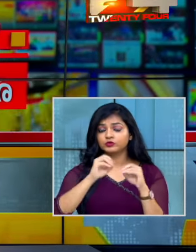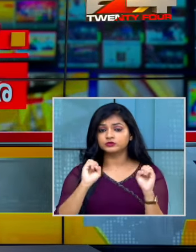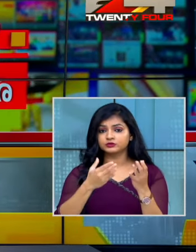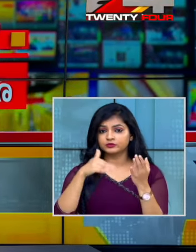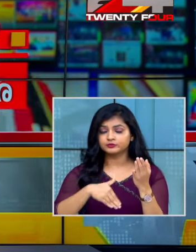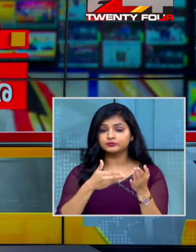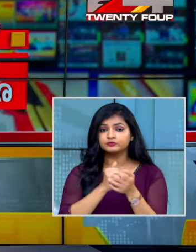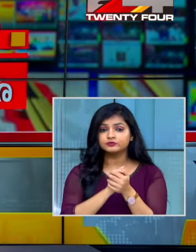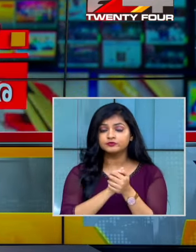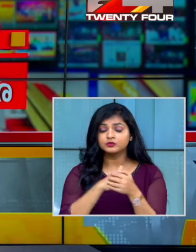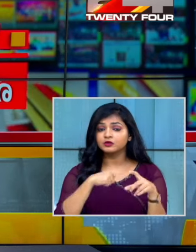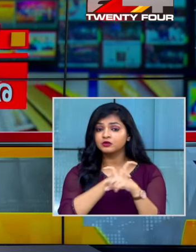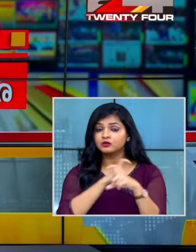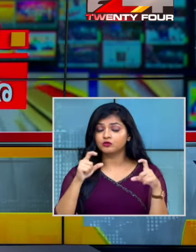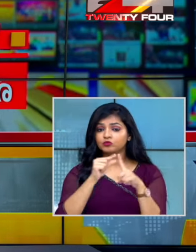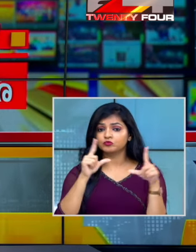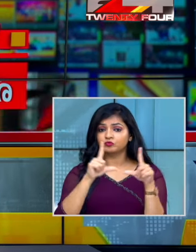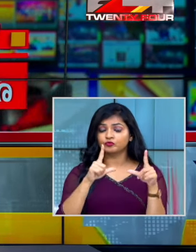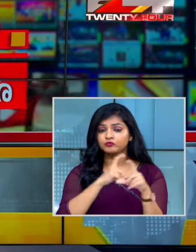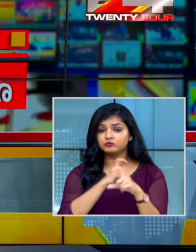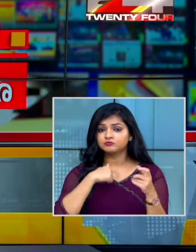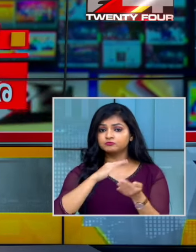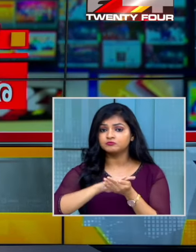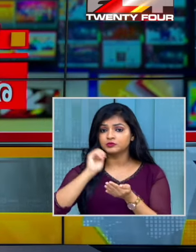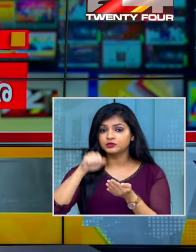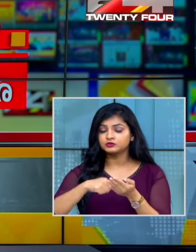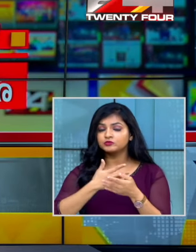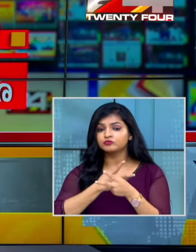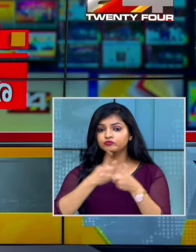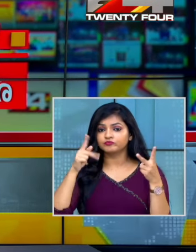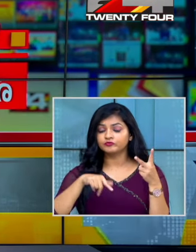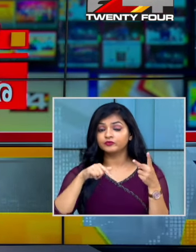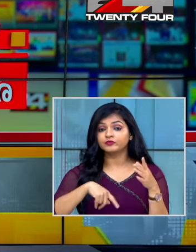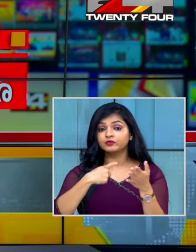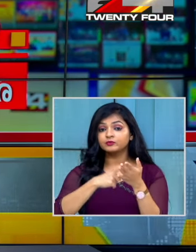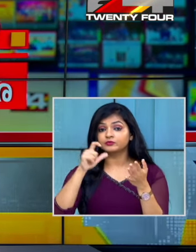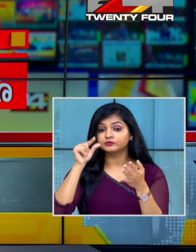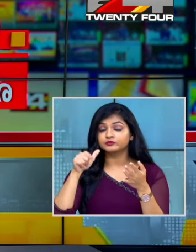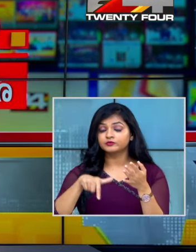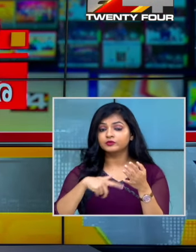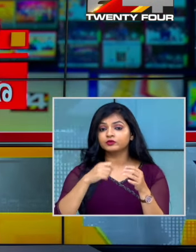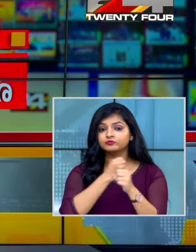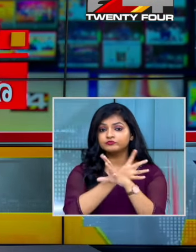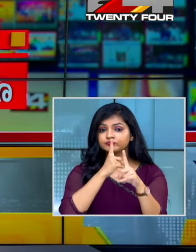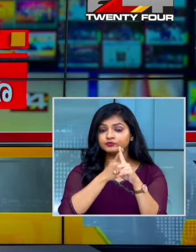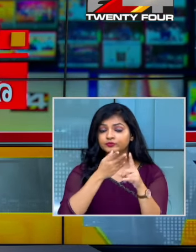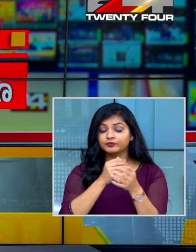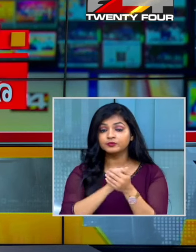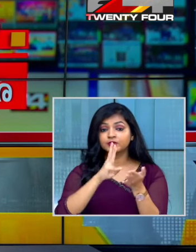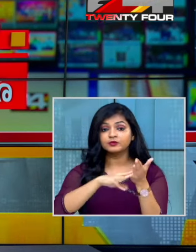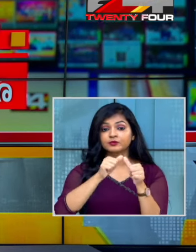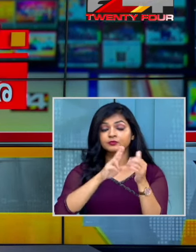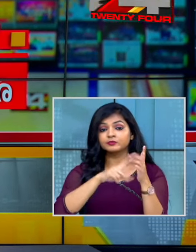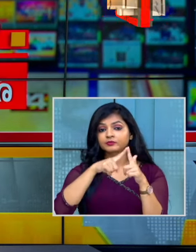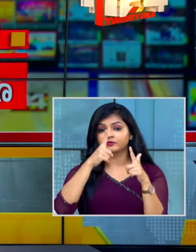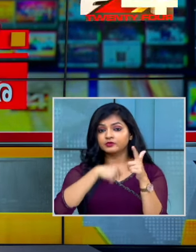ആരോപണവുമായി രംഗത്ത് വരുന്നത്. അതും കൃത്യമായ രേഖകൾ സഹിതം തന്റെ കയ്യിലുണ്ട് എന്ന് പറഞ്ഞുകൊണ്ടാണ് രമേശ് ചെന്നിത്തല വാർത്താസമ്മേളനം നടത്തുന്നത്. അതിൽ കൃത്യമായി പറഞ്ഞു, ഈ മണിയാർ ജലവൈദ്യുത